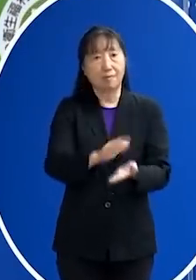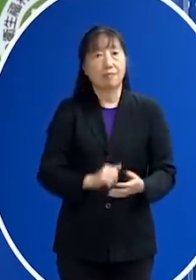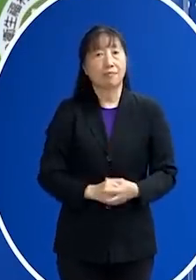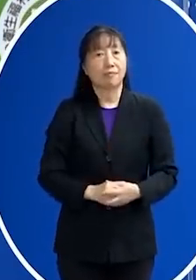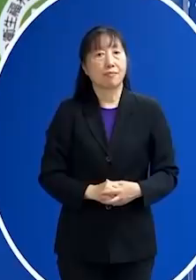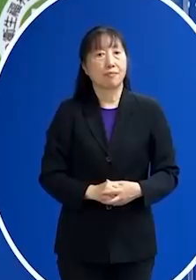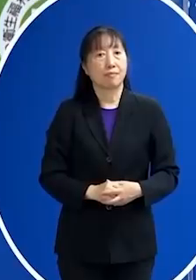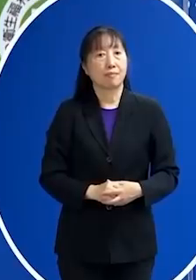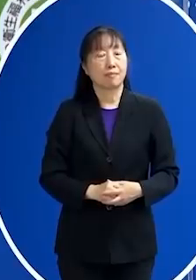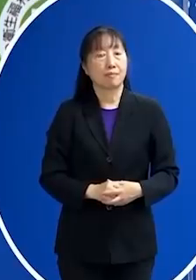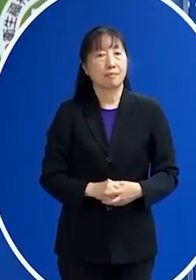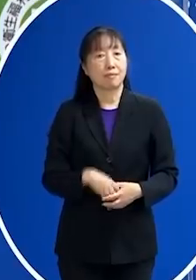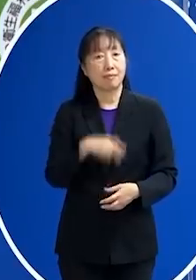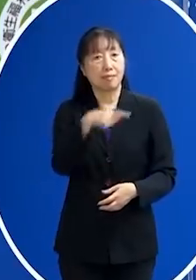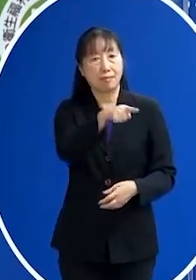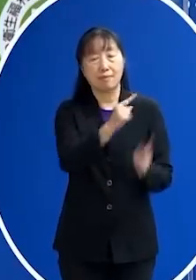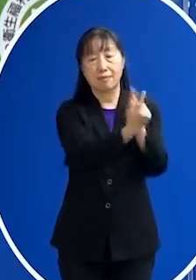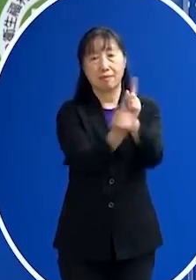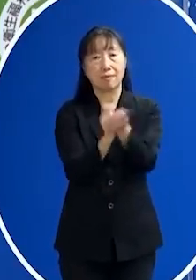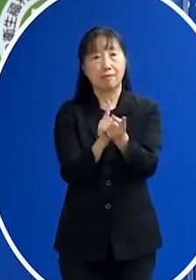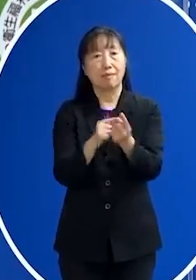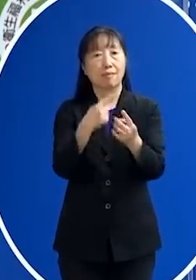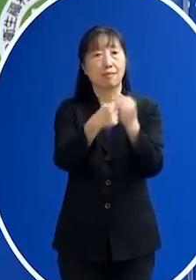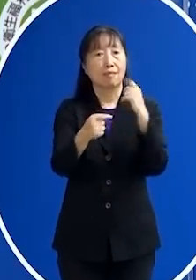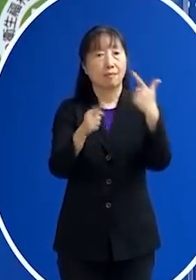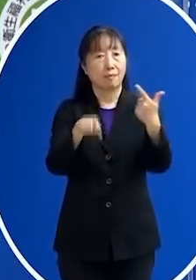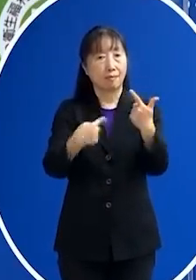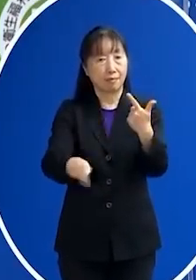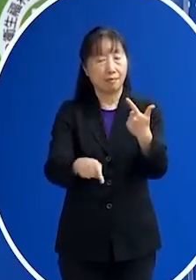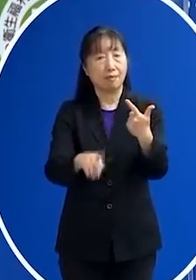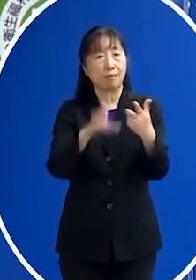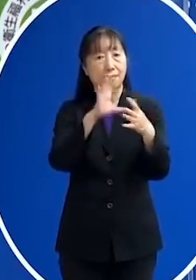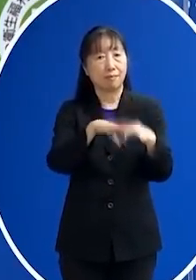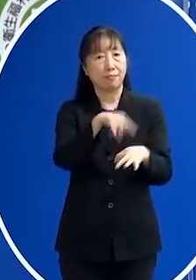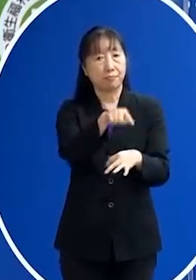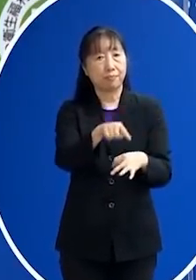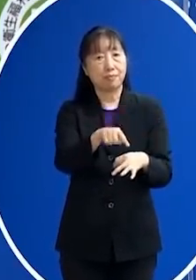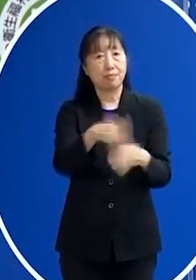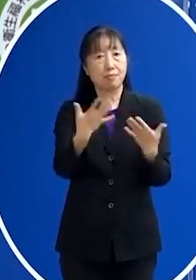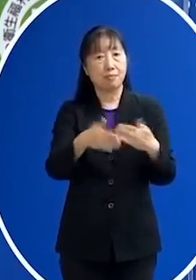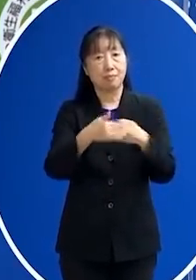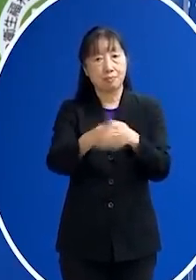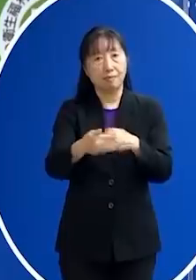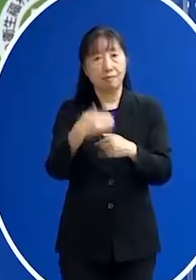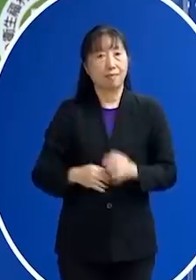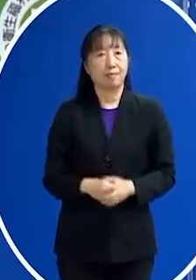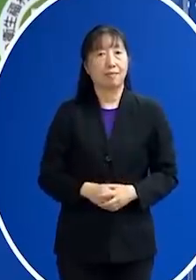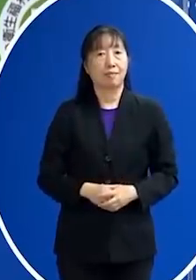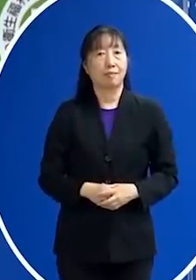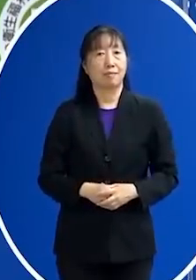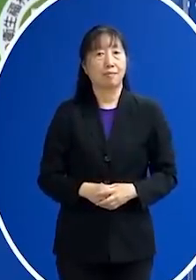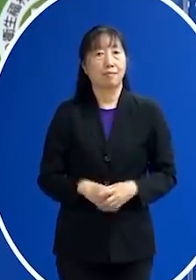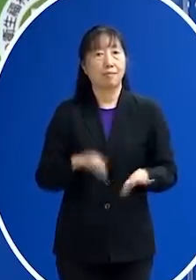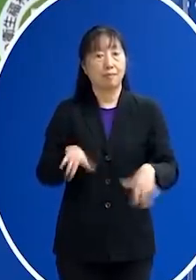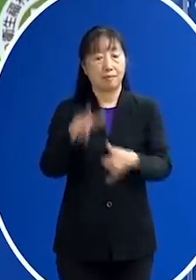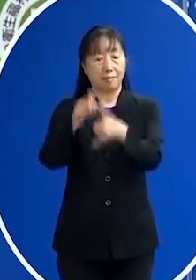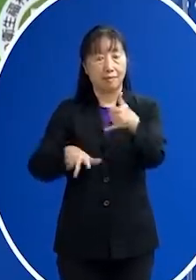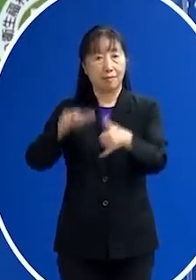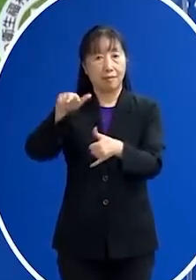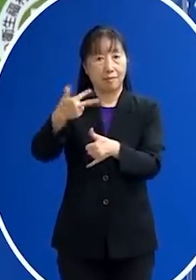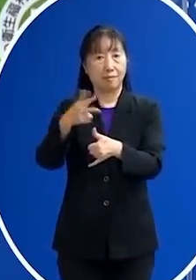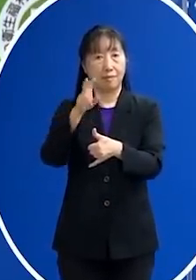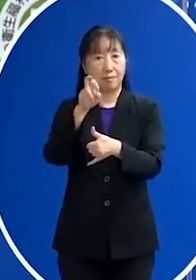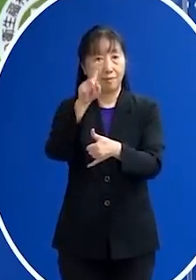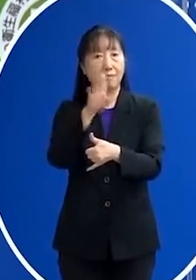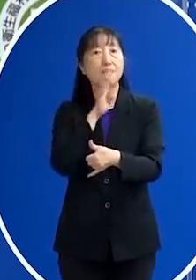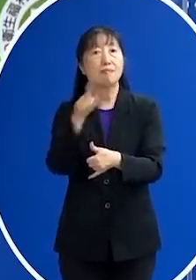我们的框列他同车的接触者6人哈，因为没有适当的防护，列为居家隔离。721案那是印尼，